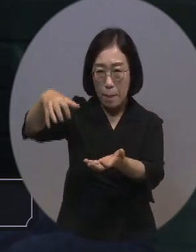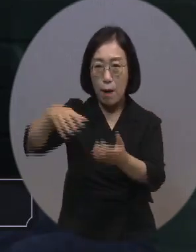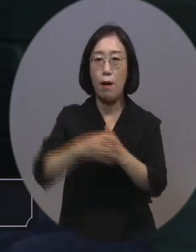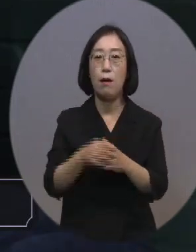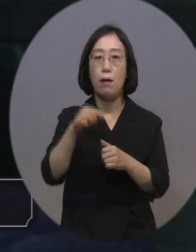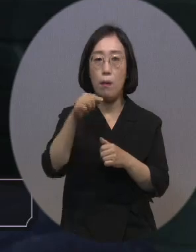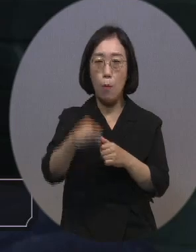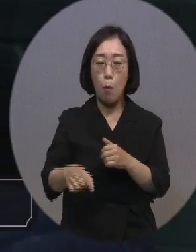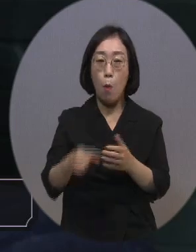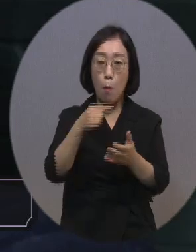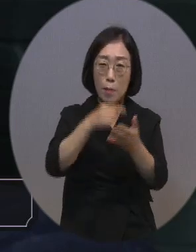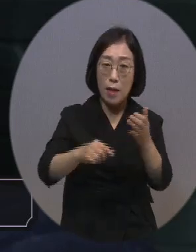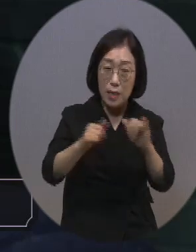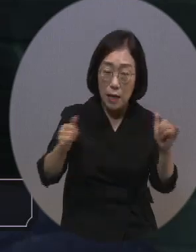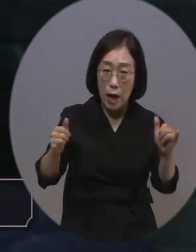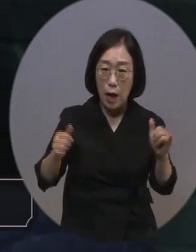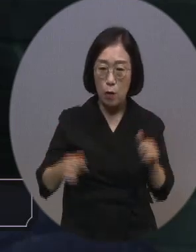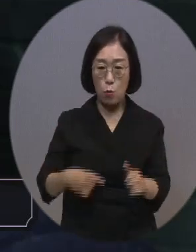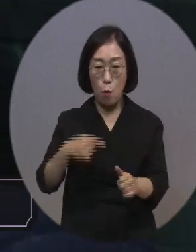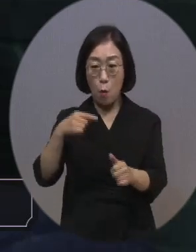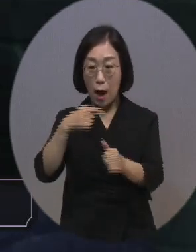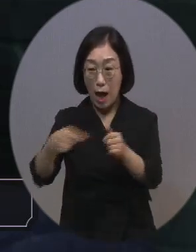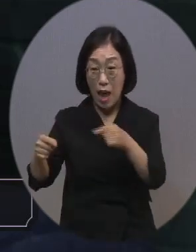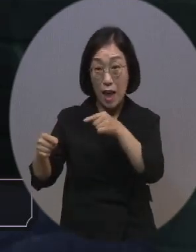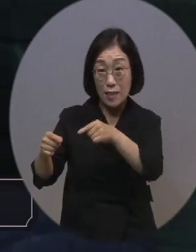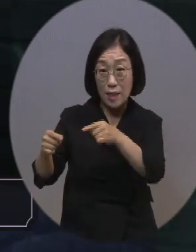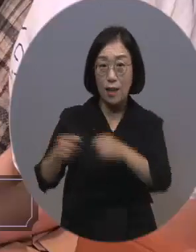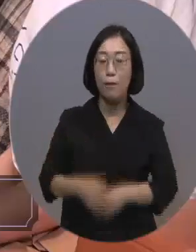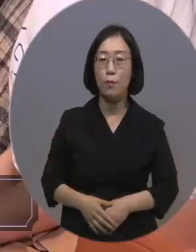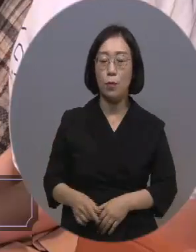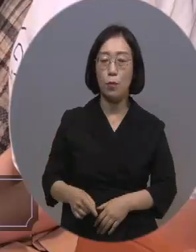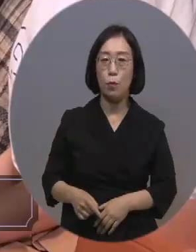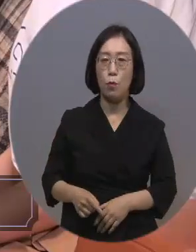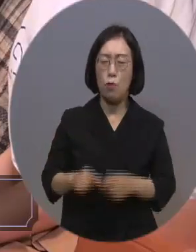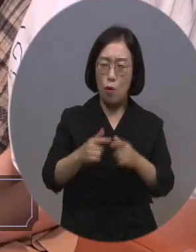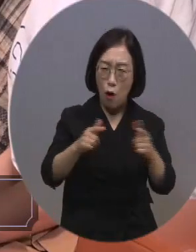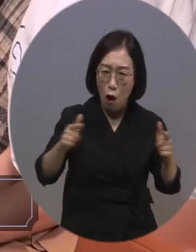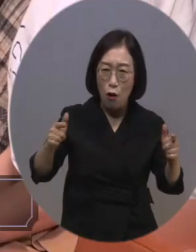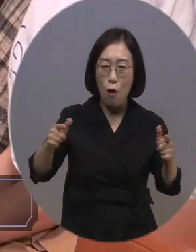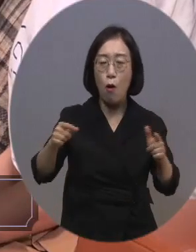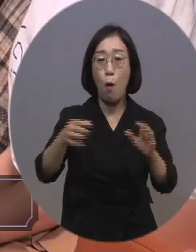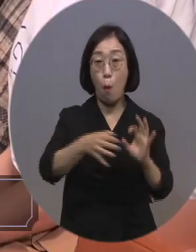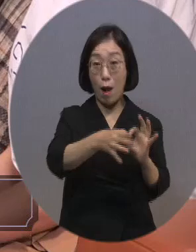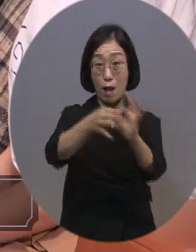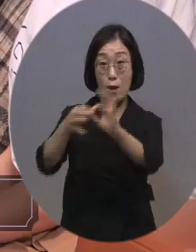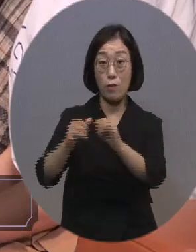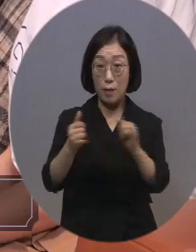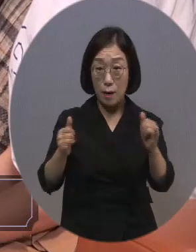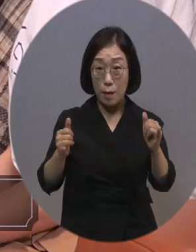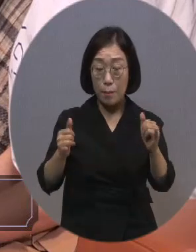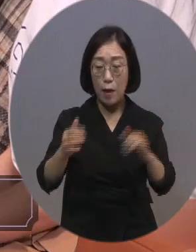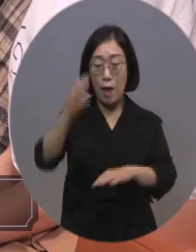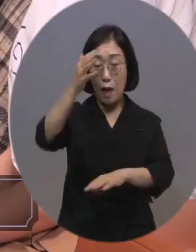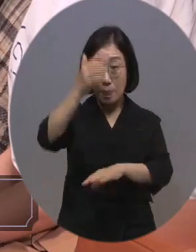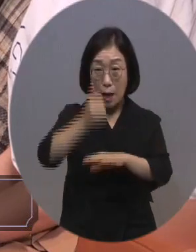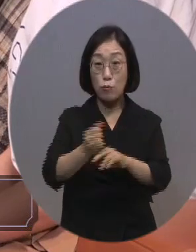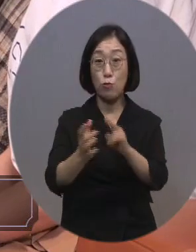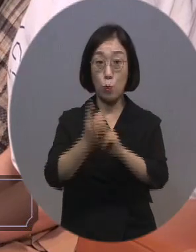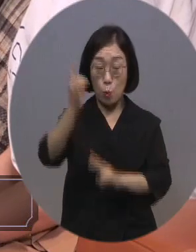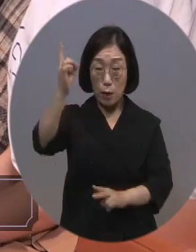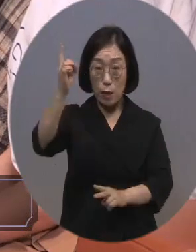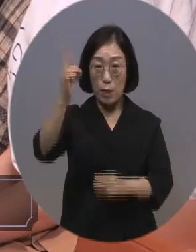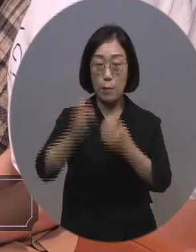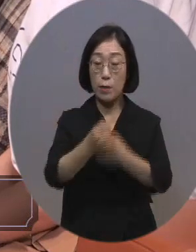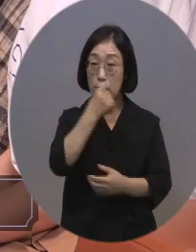가해자, 증언자. 그래서 나중에 이제 통일이 되었을 때 이런 증거가 있어야지 뭐 재판을 하던